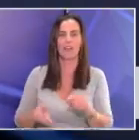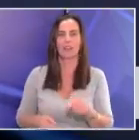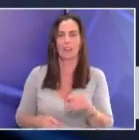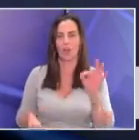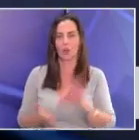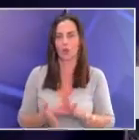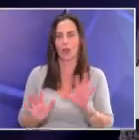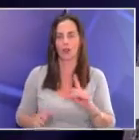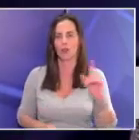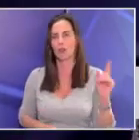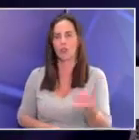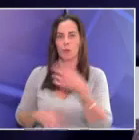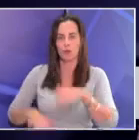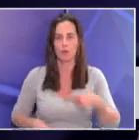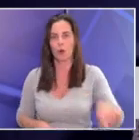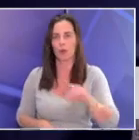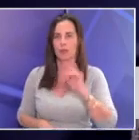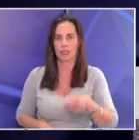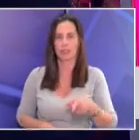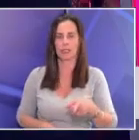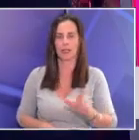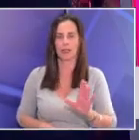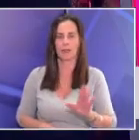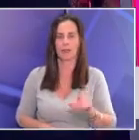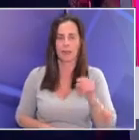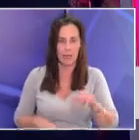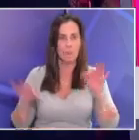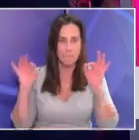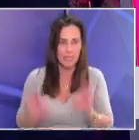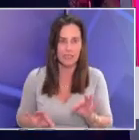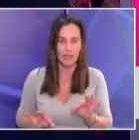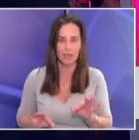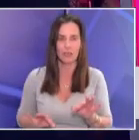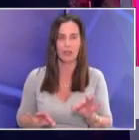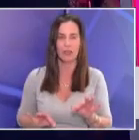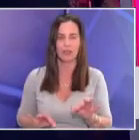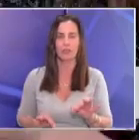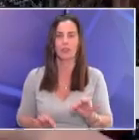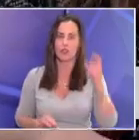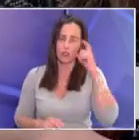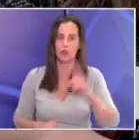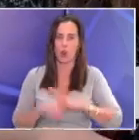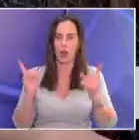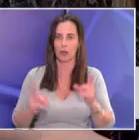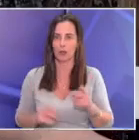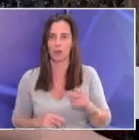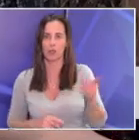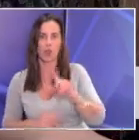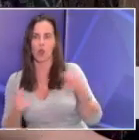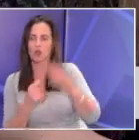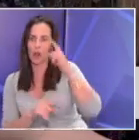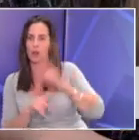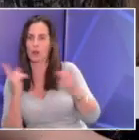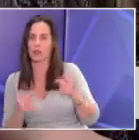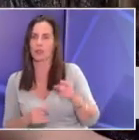וזה הנקודת הנחה שכל היושבים סביב השולחן צריכים לצאת ממנה. זה בסדר גמור שנחשוב אחרת לגמרי. זה גם